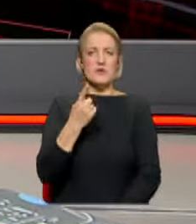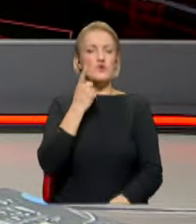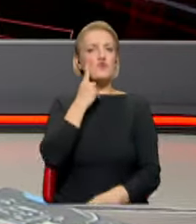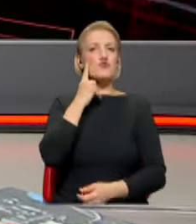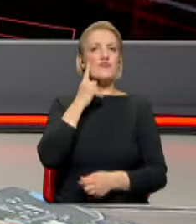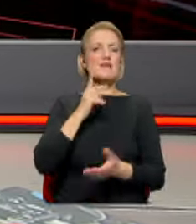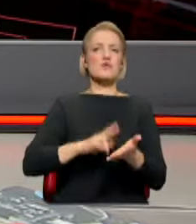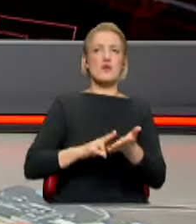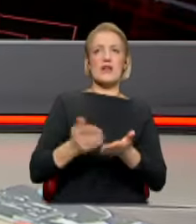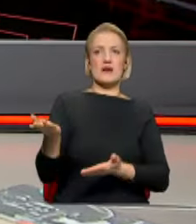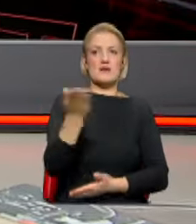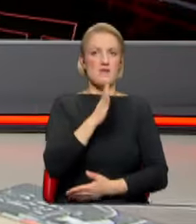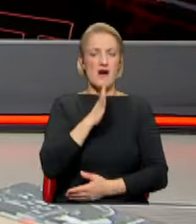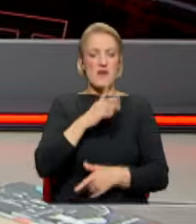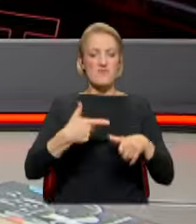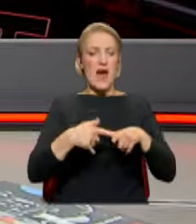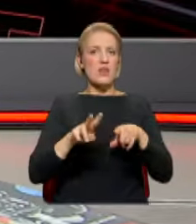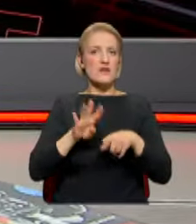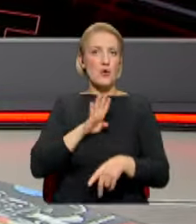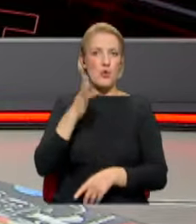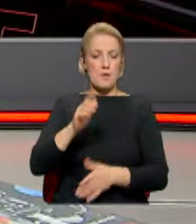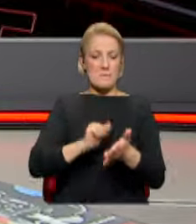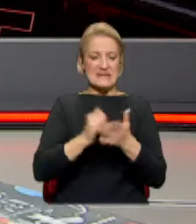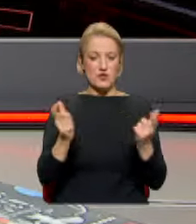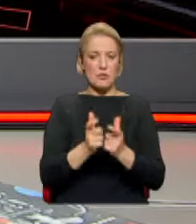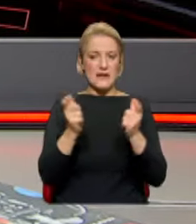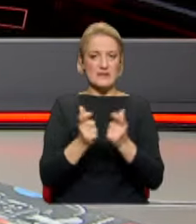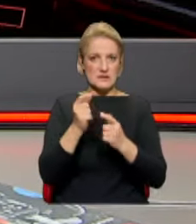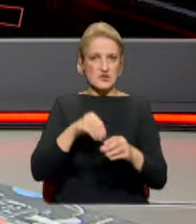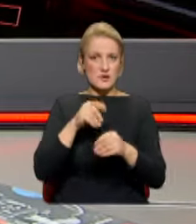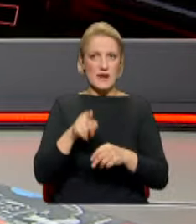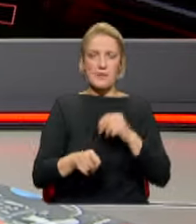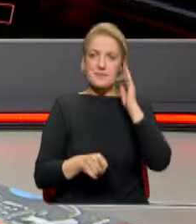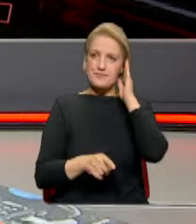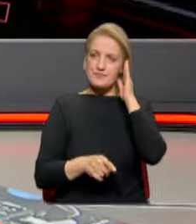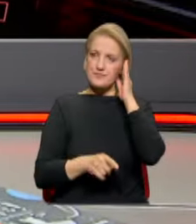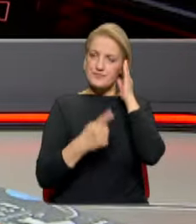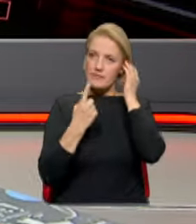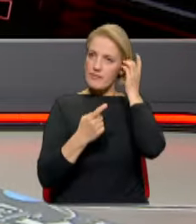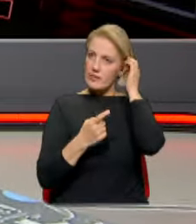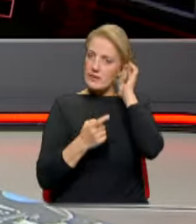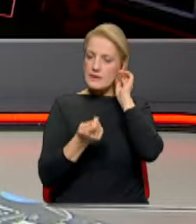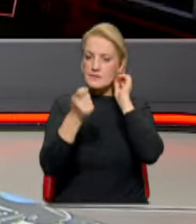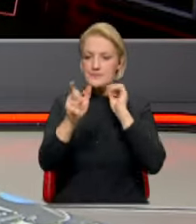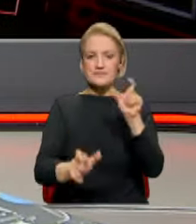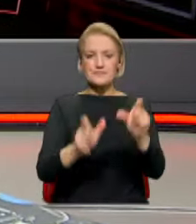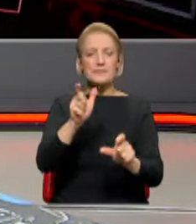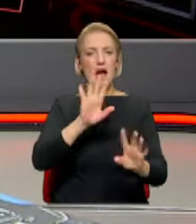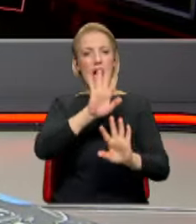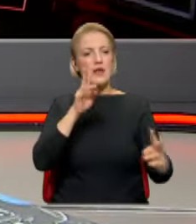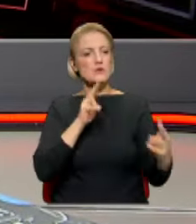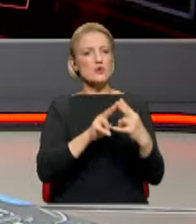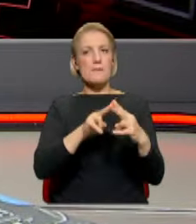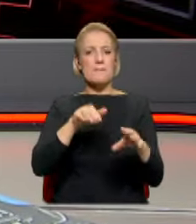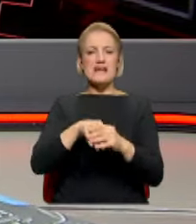hükümet mensuplarını görüyoruz şimdi Ferhat Nasıroğlu basın toplantısında bir kere işçiler herkesle görüşmüş